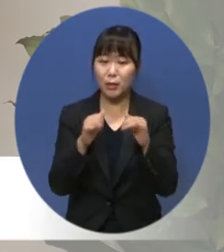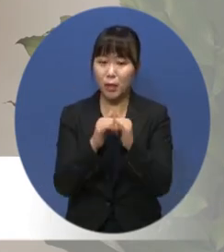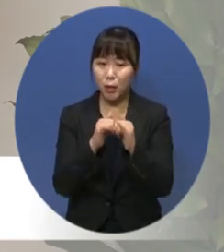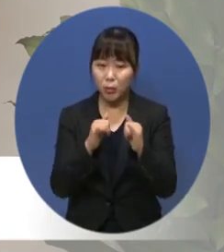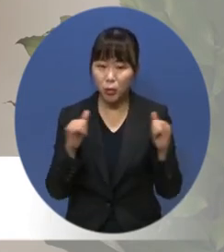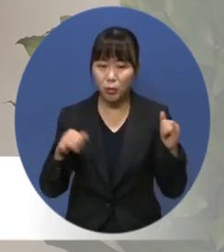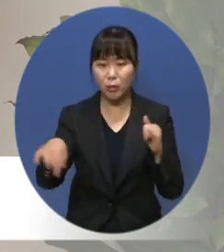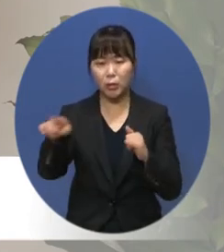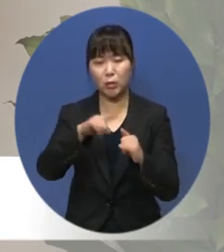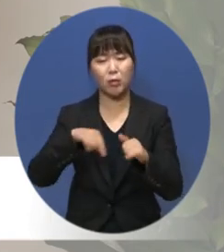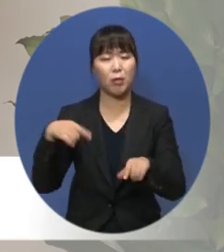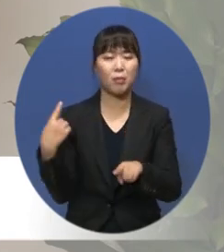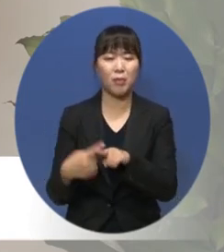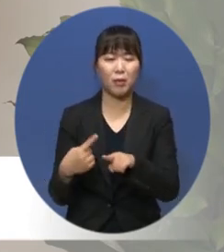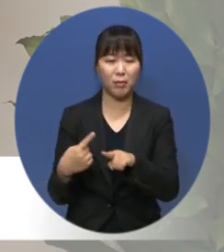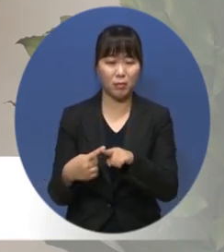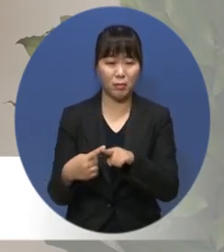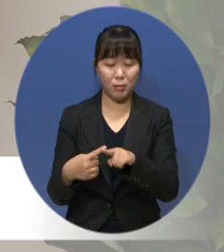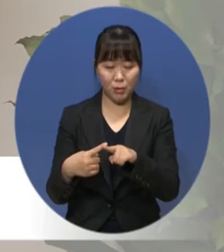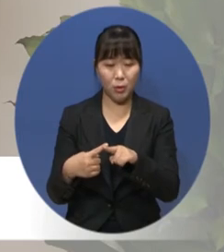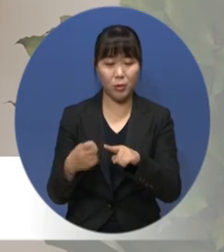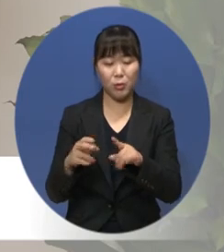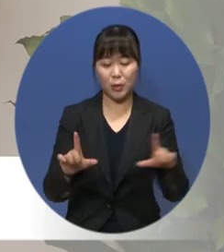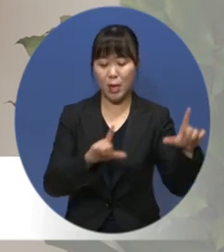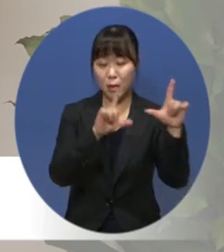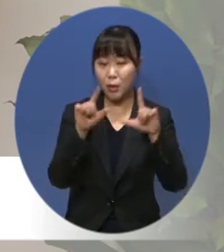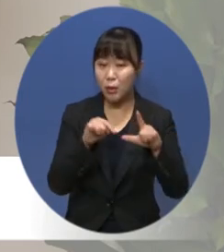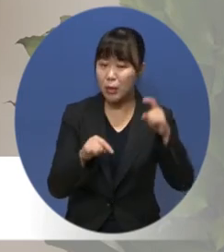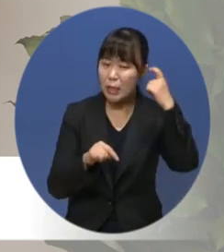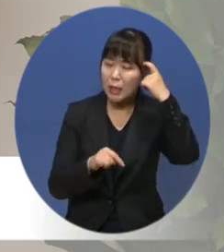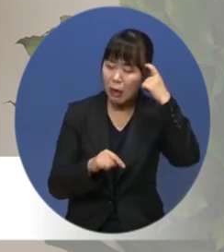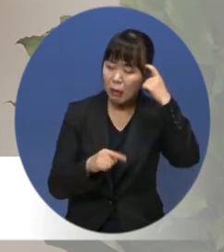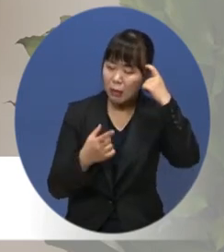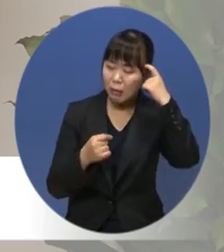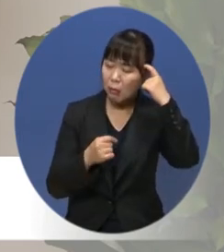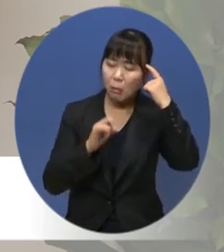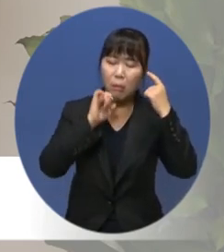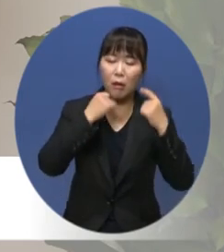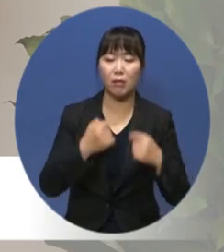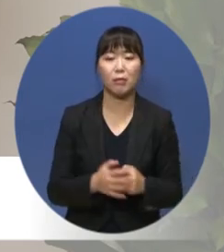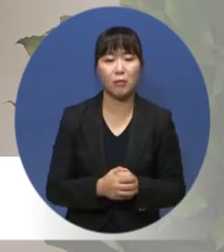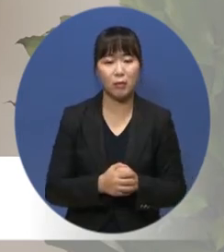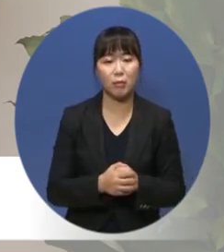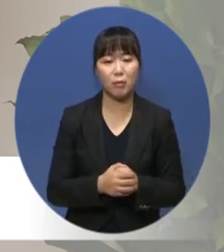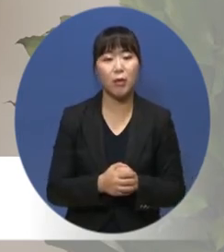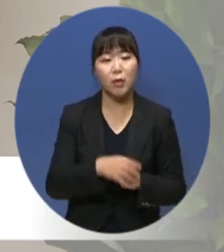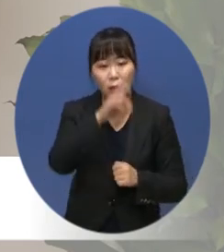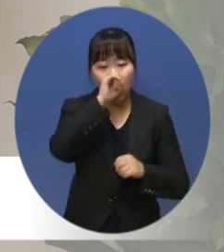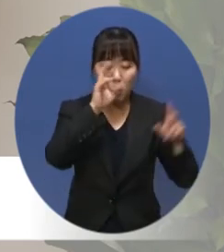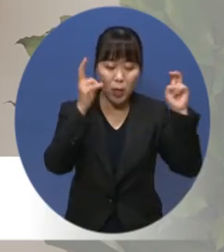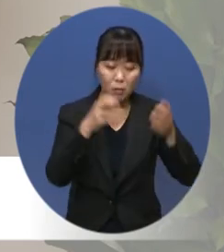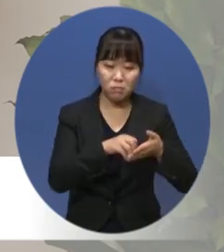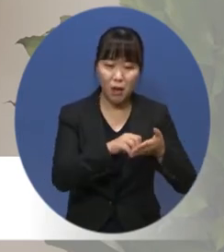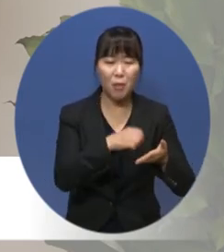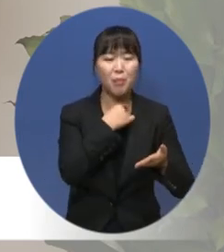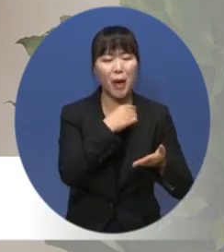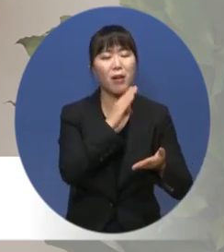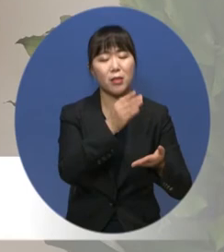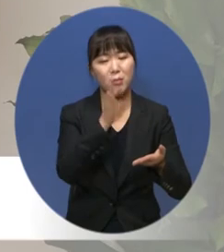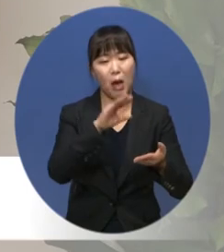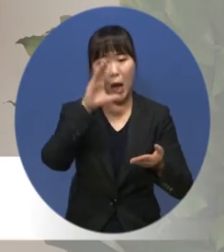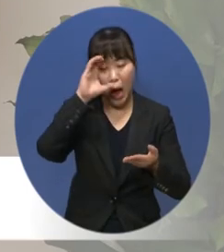그들과 크게 다르지 않으며 사는건 생각처럼 되지 않습니다 좋은 직장에 취업을 원하지만